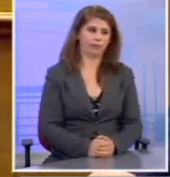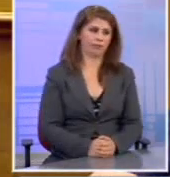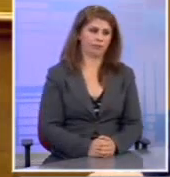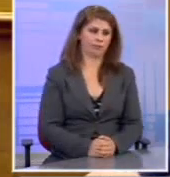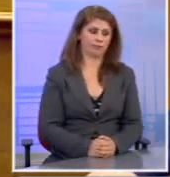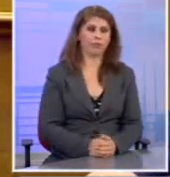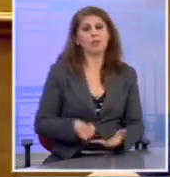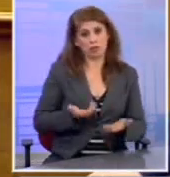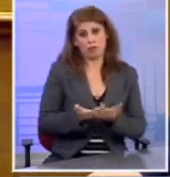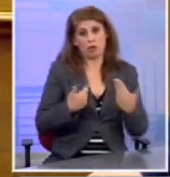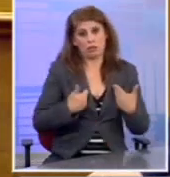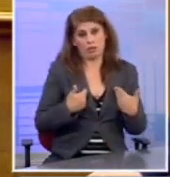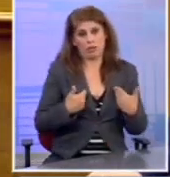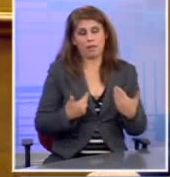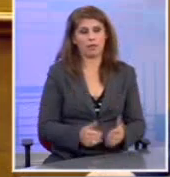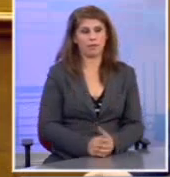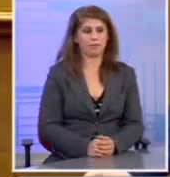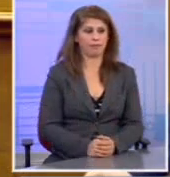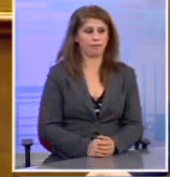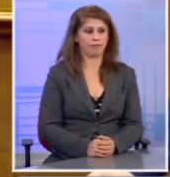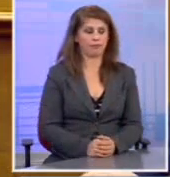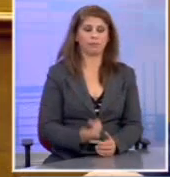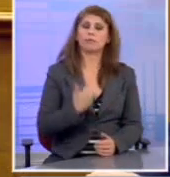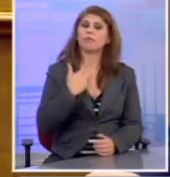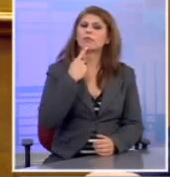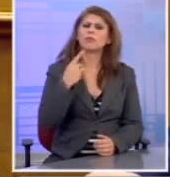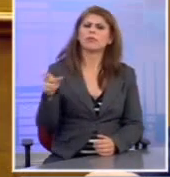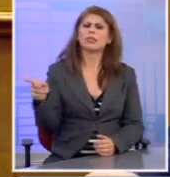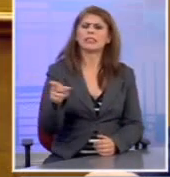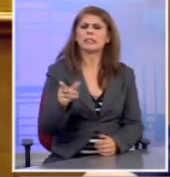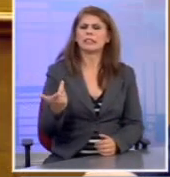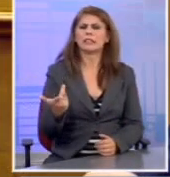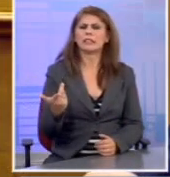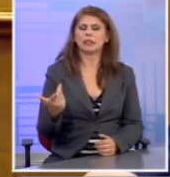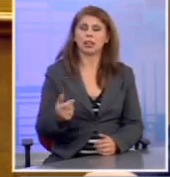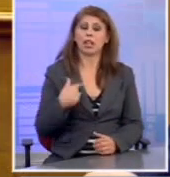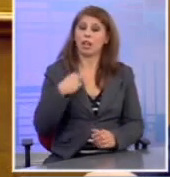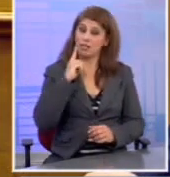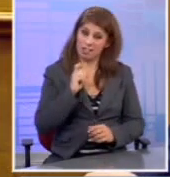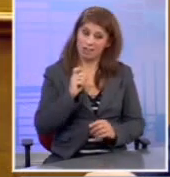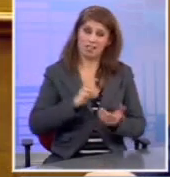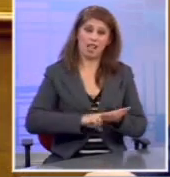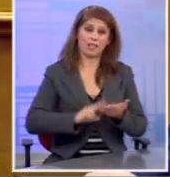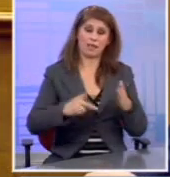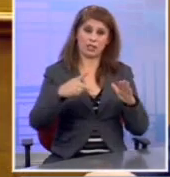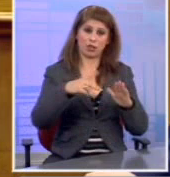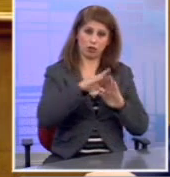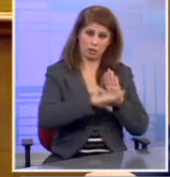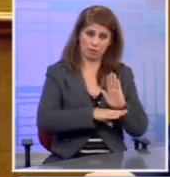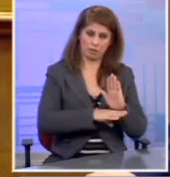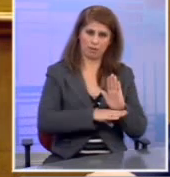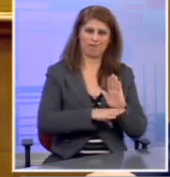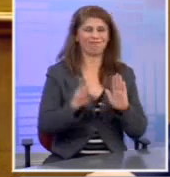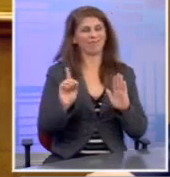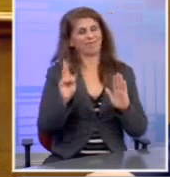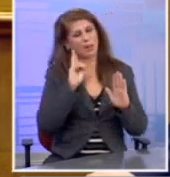στην πρόταση κυβέρνησης, και λέει το εξής, ότι ξέρετε το ασφαλιστικό σύστημα, μην